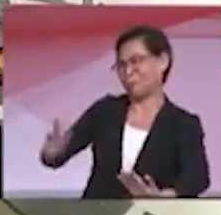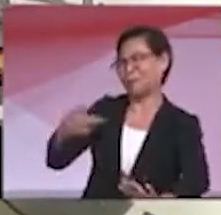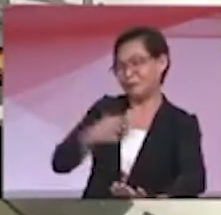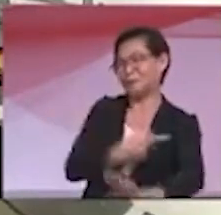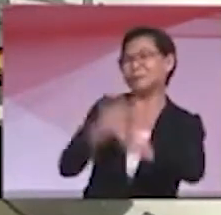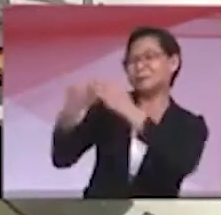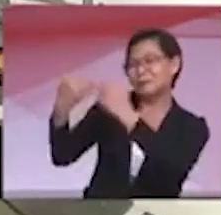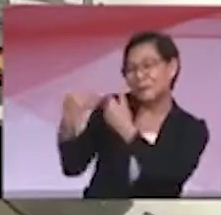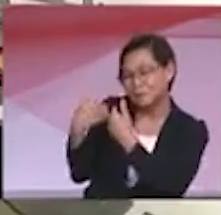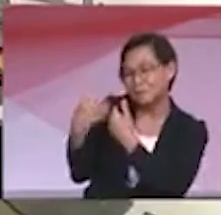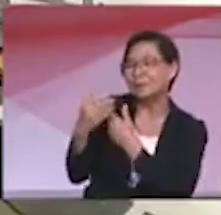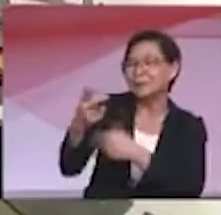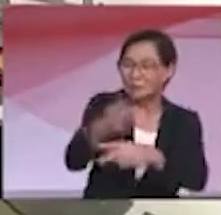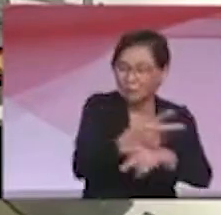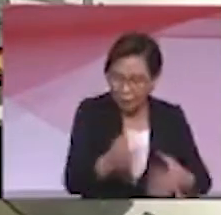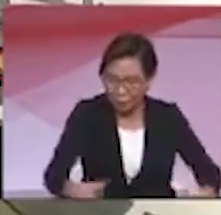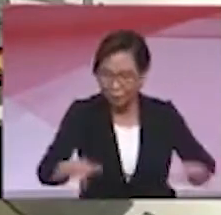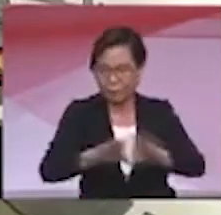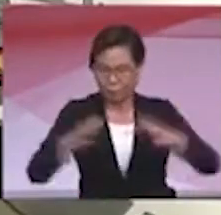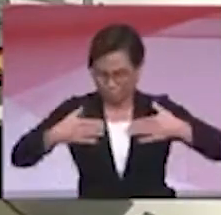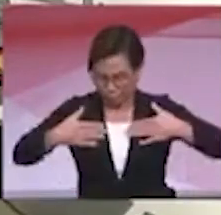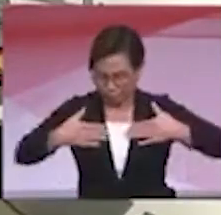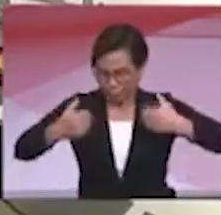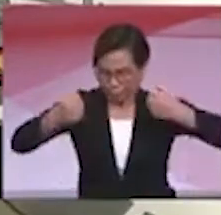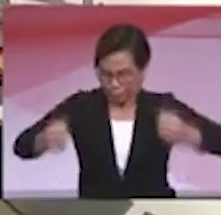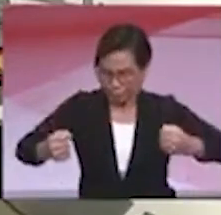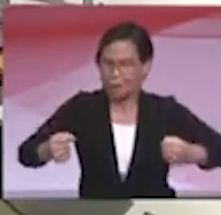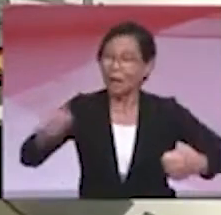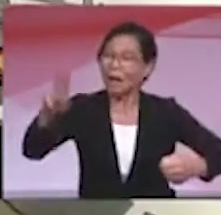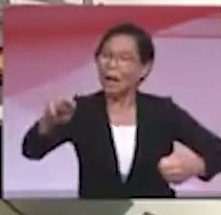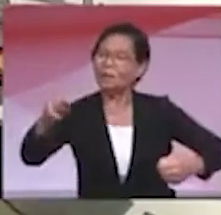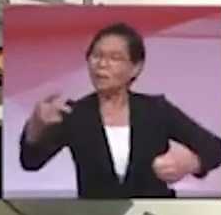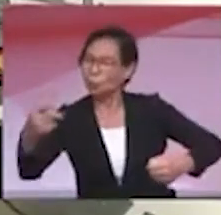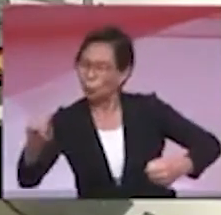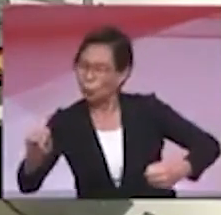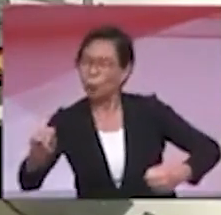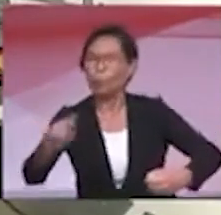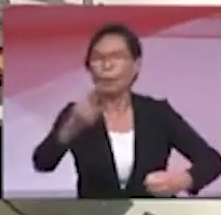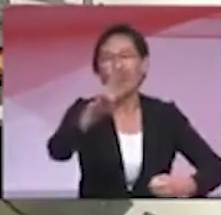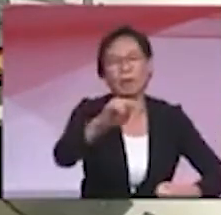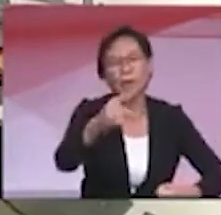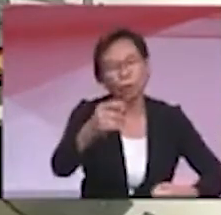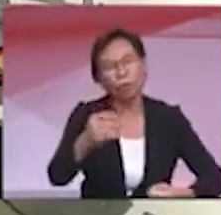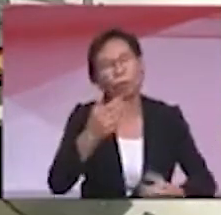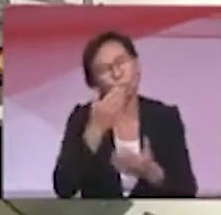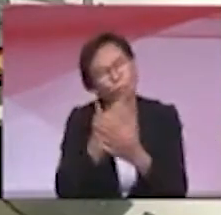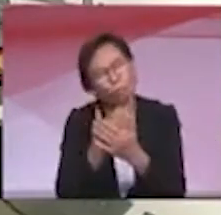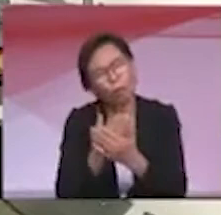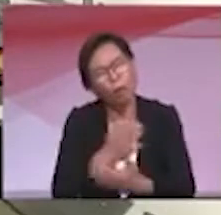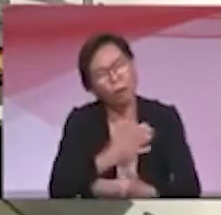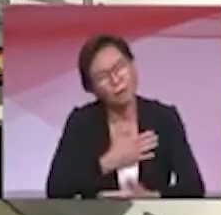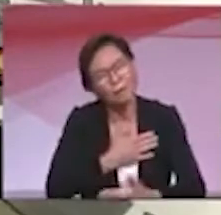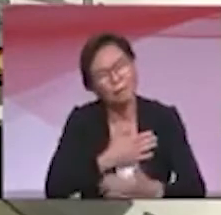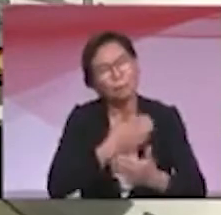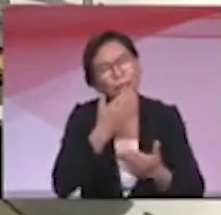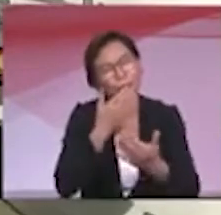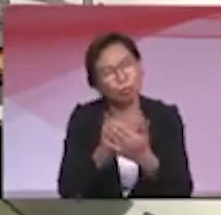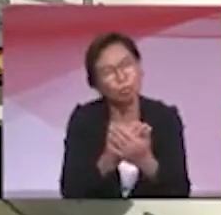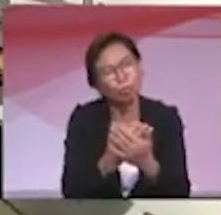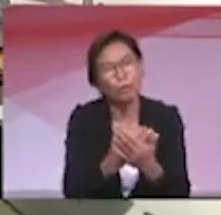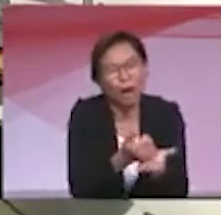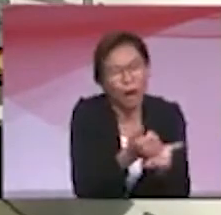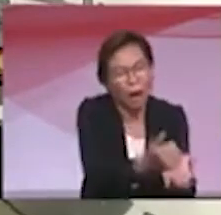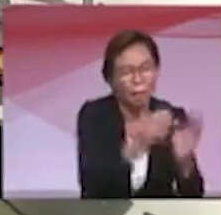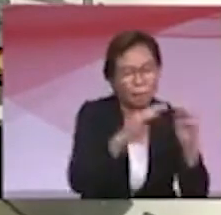bertanggungjawab untuk menjaga kepentingan kesihatan NGO yang sangat prihatin ini kepada masyarakat. Jadi kita nak jaga keselamatan